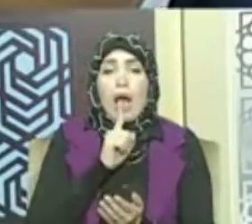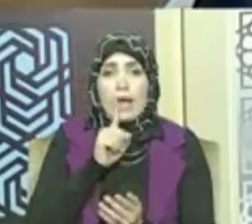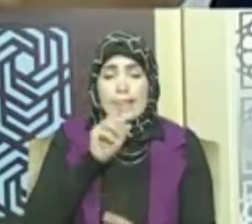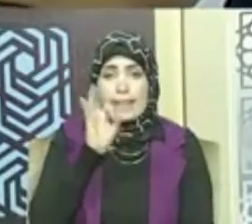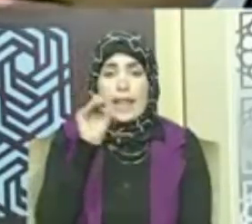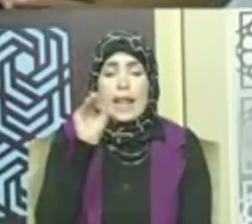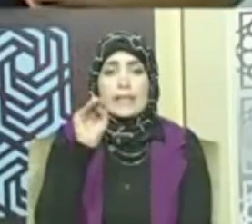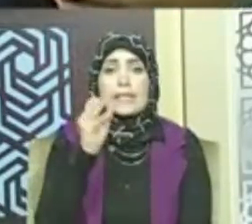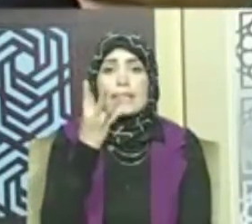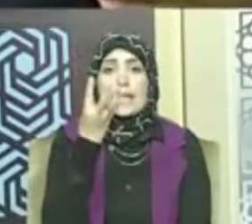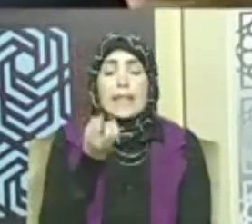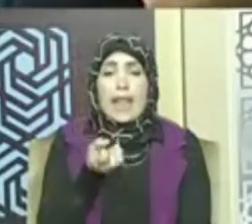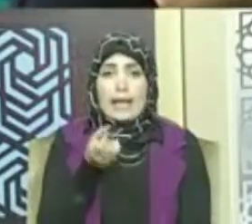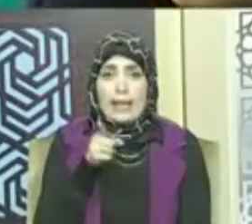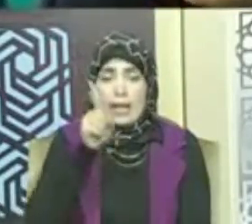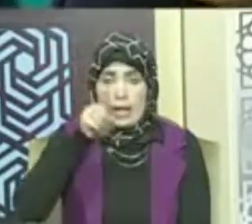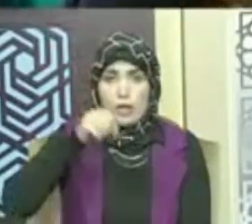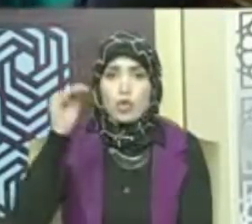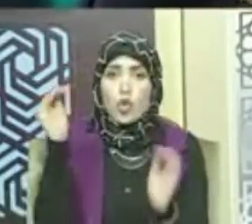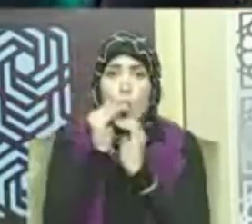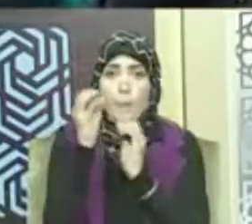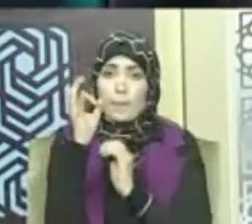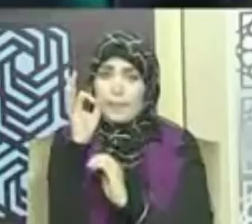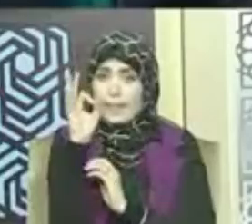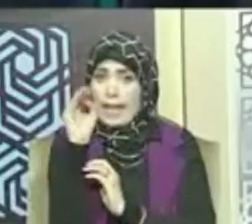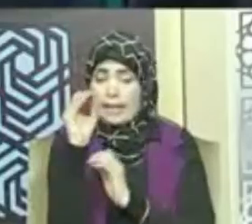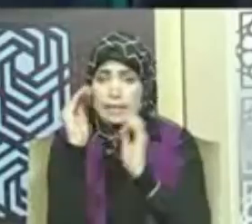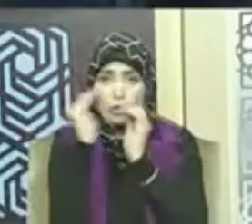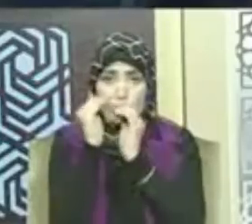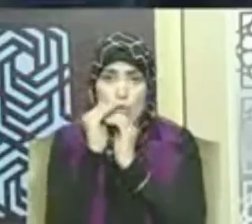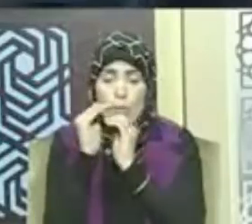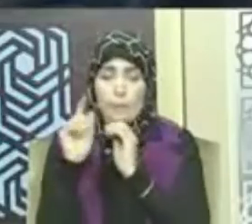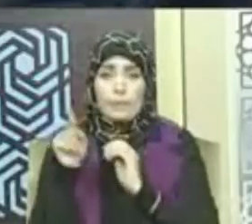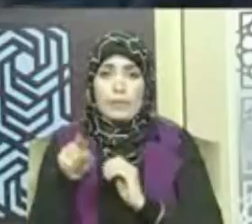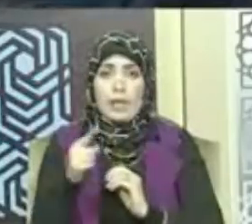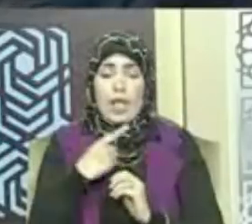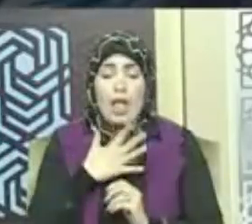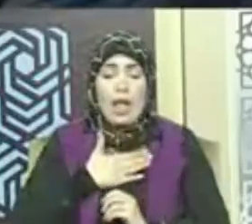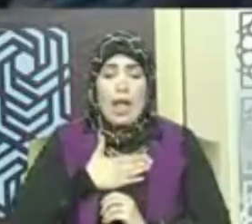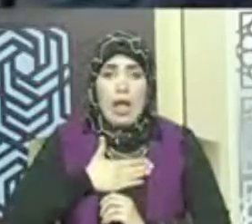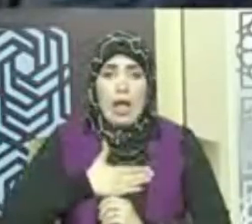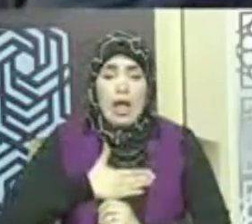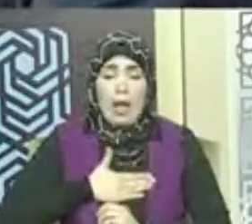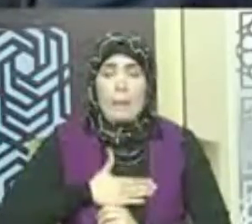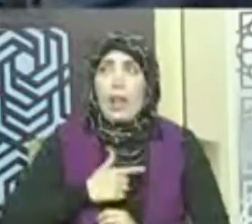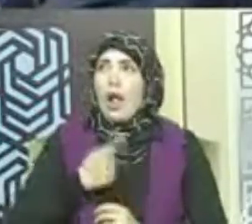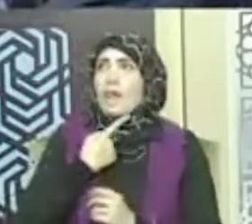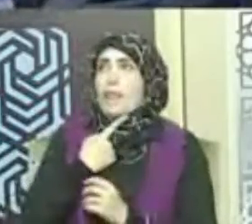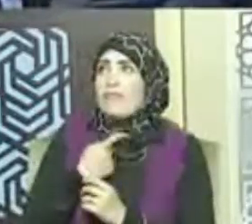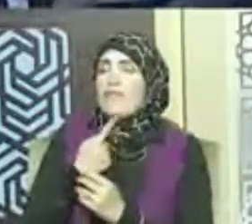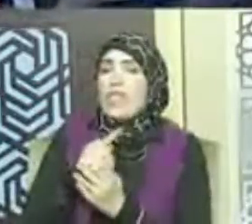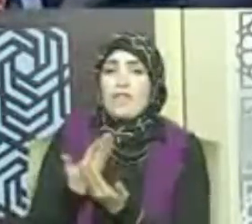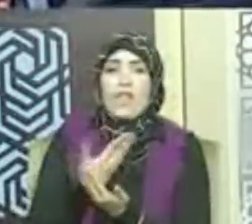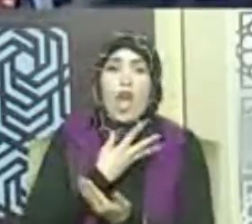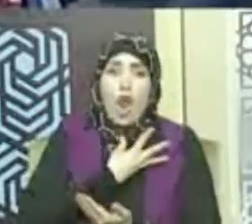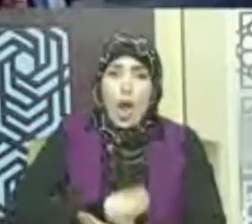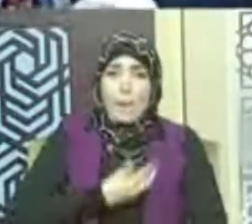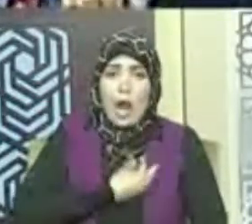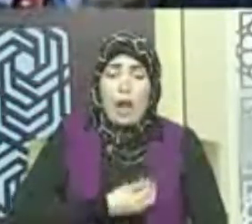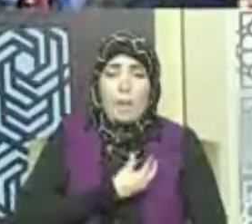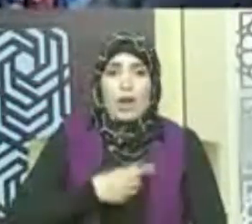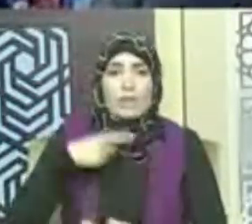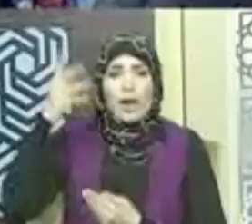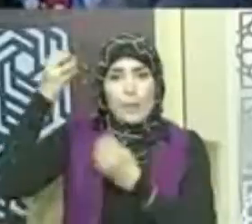30 ليلة آملا في رحمته إلا وأكرمه الله.